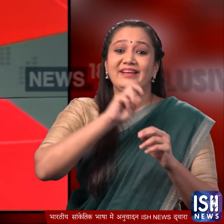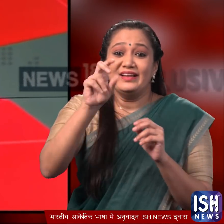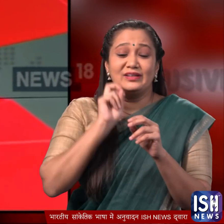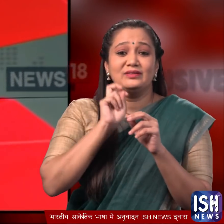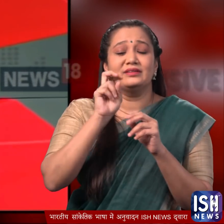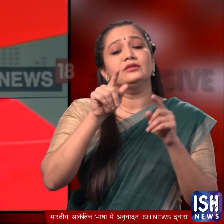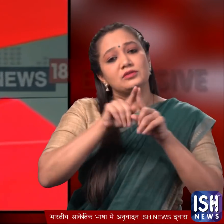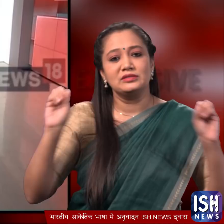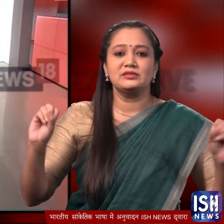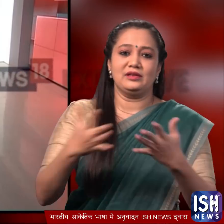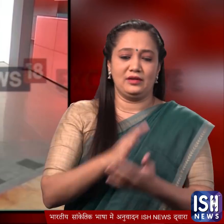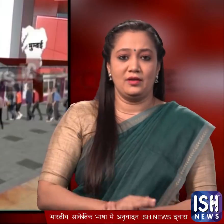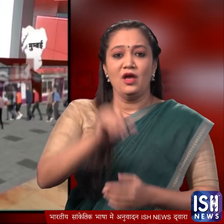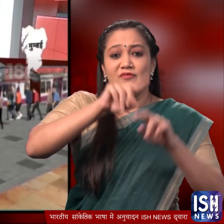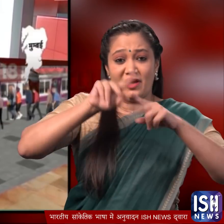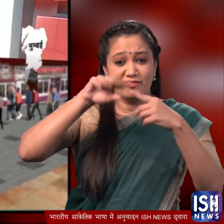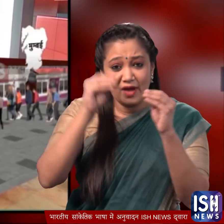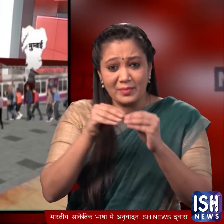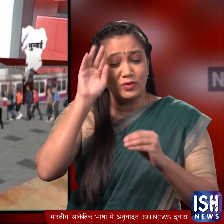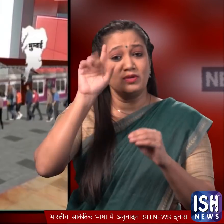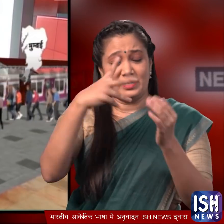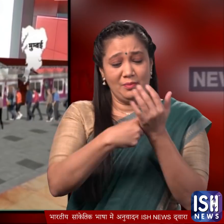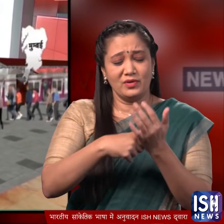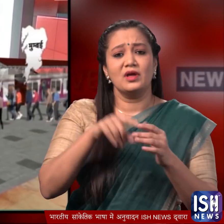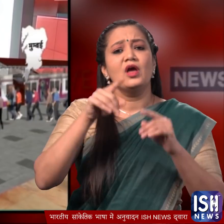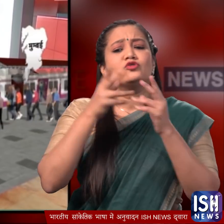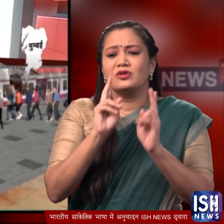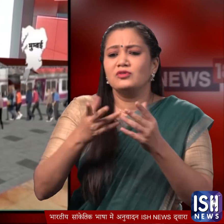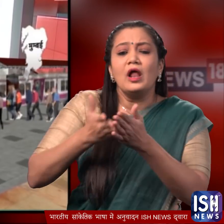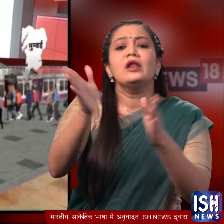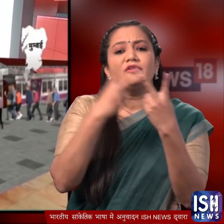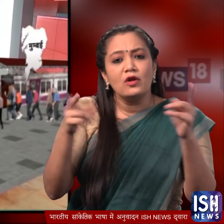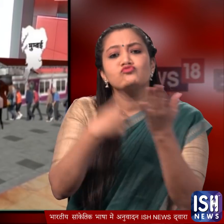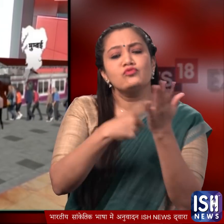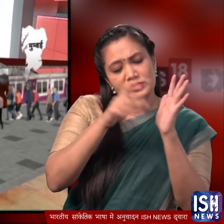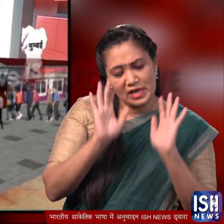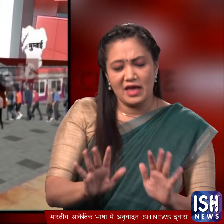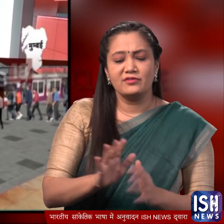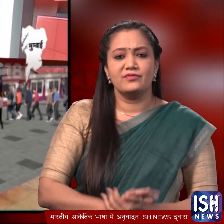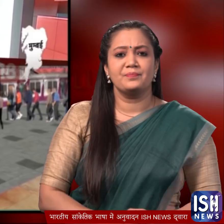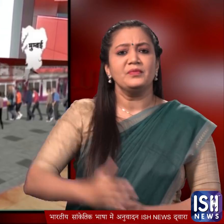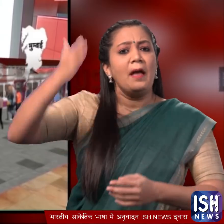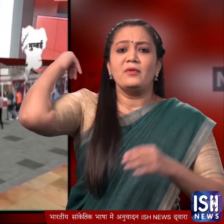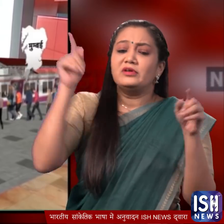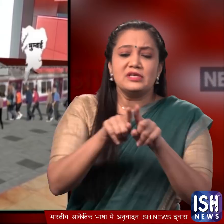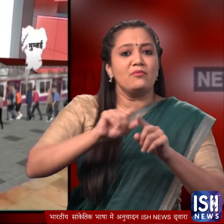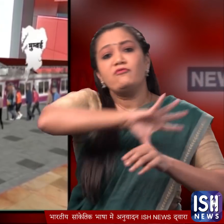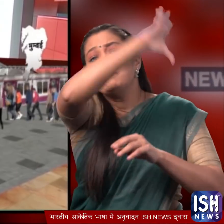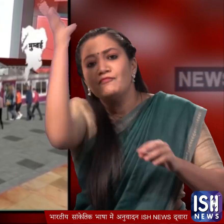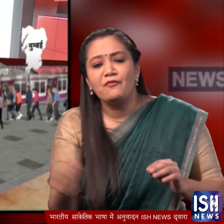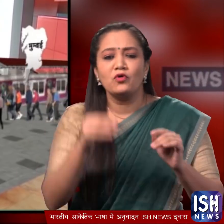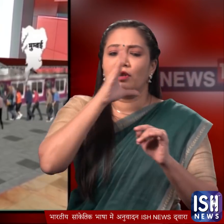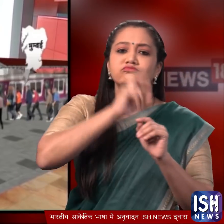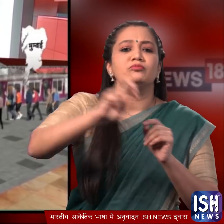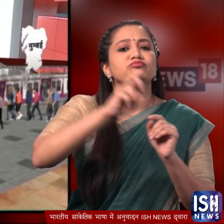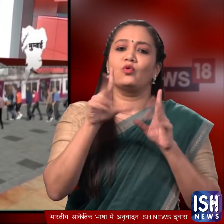न्यूज़ 18 के दिवाकर सिंह की रिपोर्ट है कि 1 फरवरी से मुंबई की लोकल ट्रेनों में आम लोग भी कुछ पाबंदियों के साथ यात्रा कर सकेंगे। हालांकि पहले की तरह दिन के